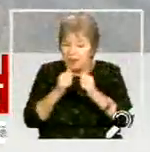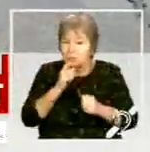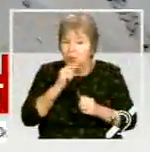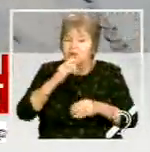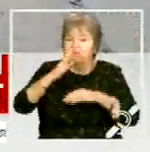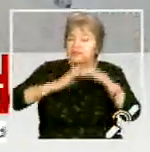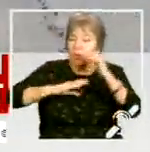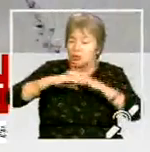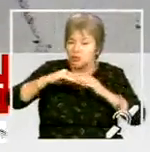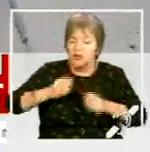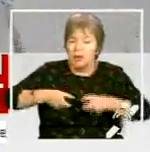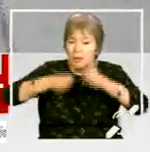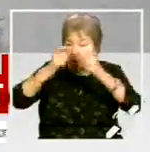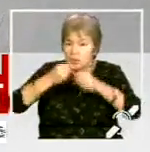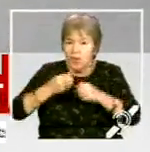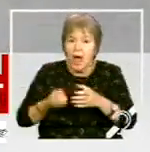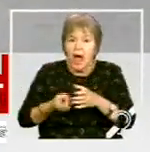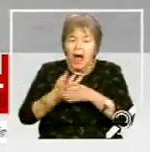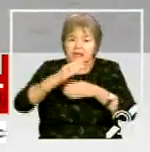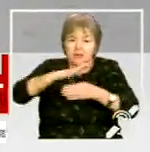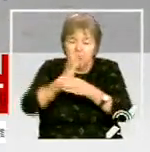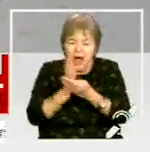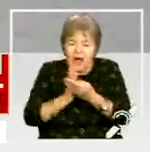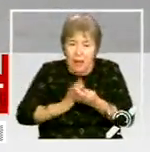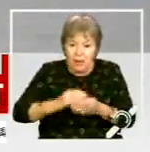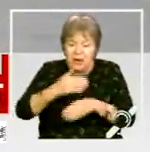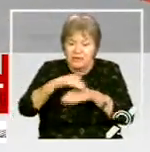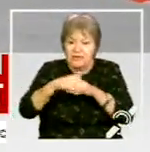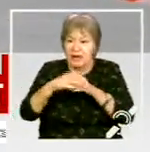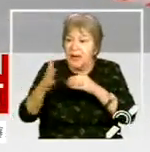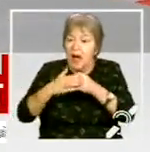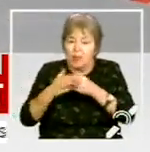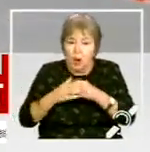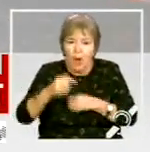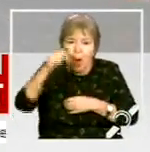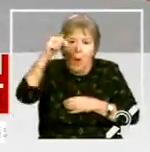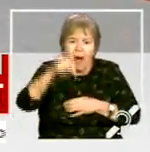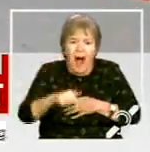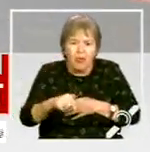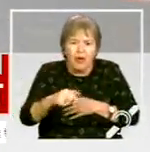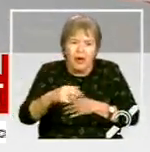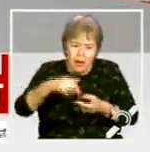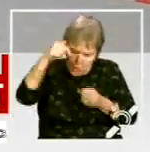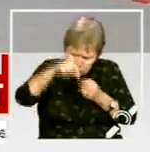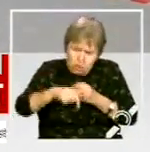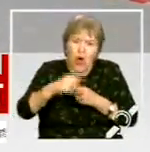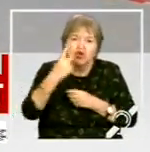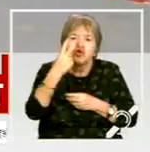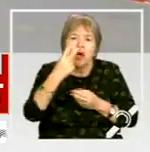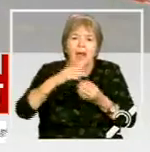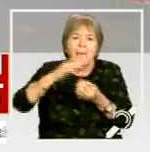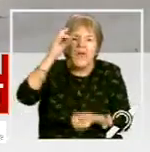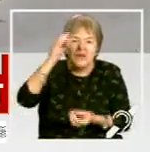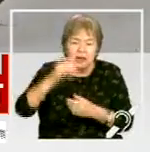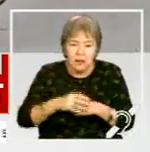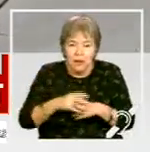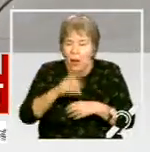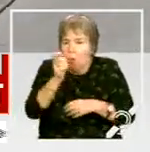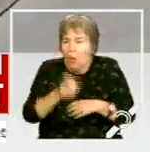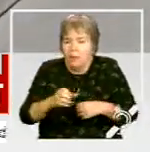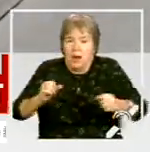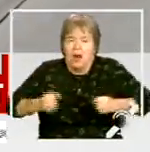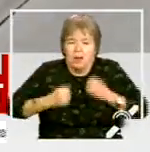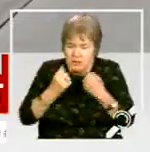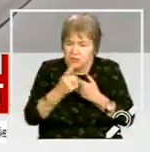construite a început să se surpe. Pe strada din apropiere s-a format rapid un crater adânc de 2 metri. Locuitorii din zonă sunt alarmați de